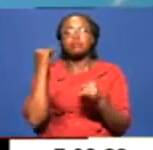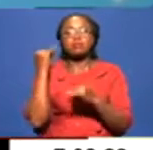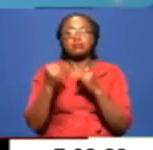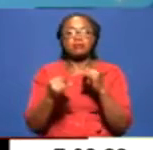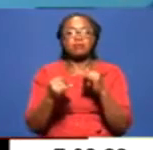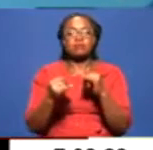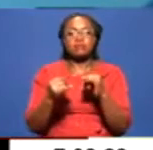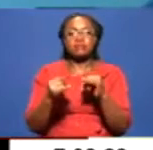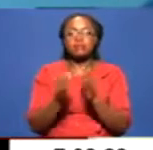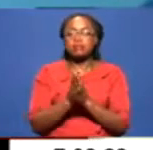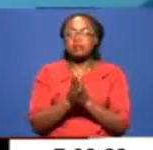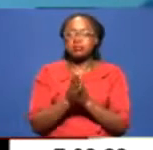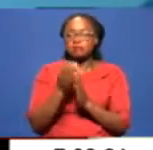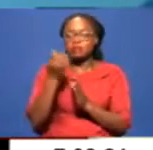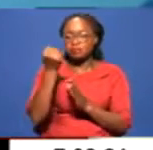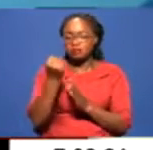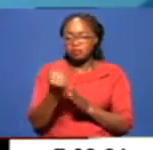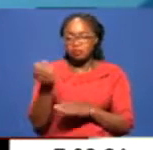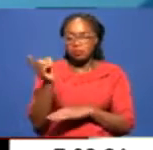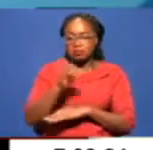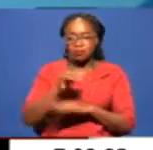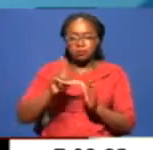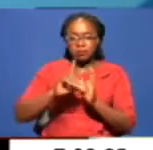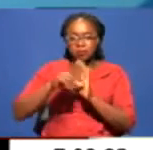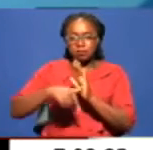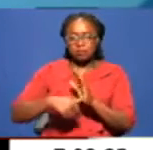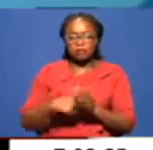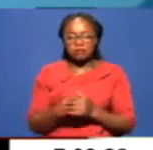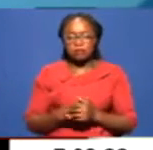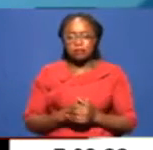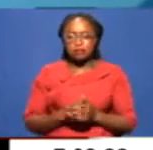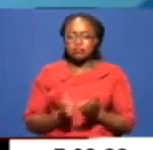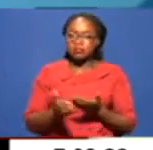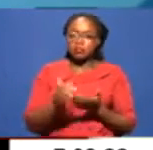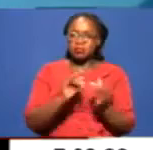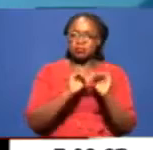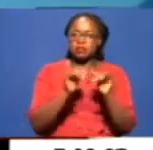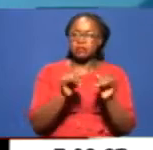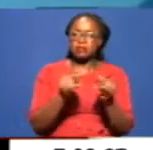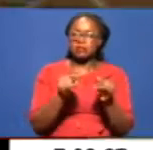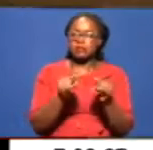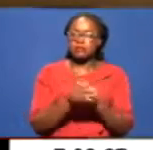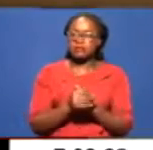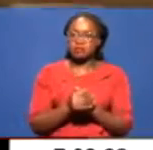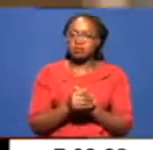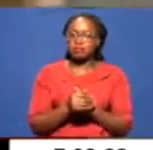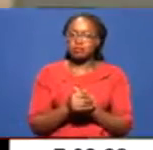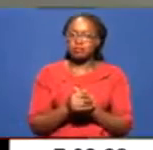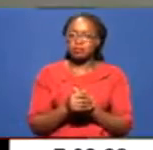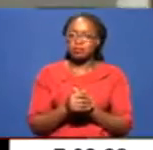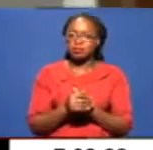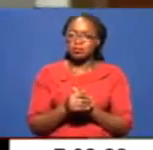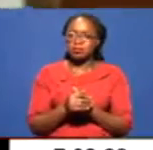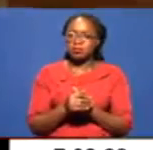tano baadaye. Kwa taarifa hii na nyingine wapane mkusanyiko wetu wa Mizani ya Haki.